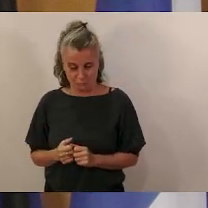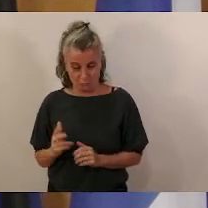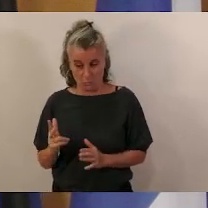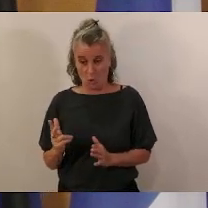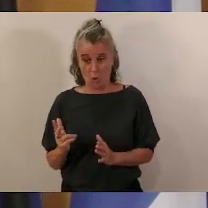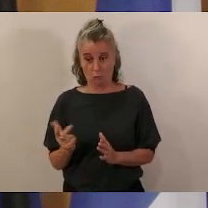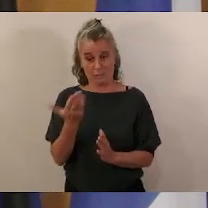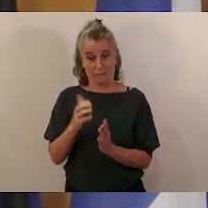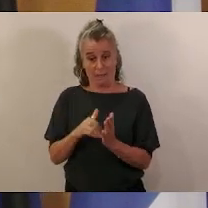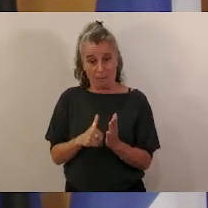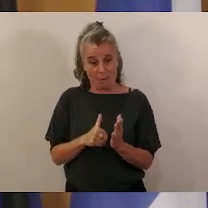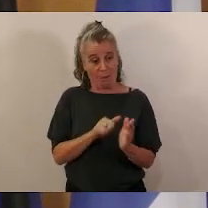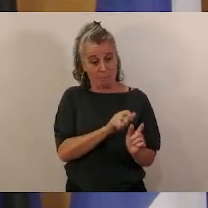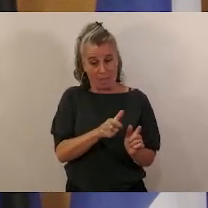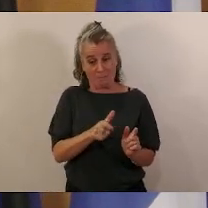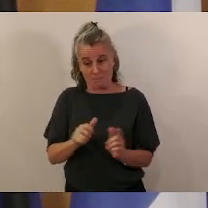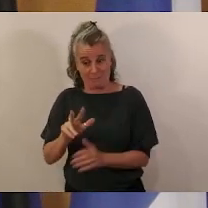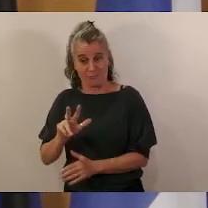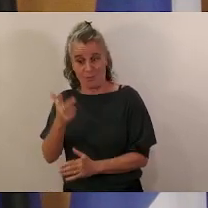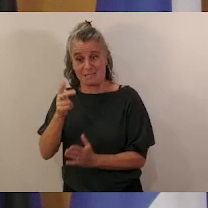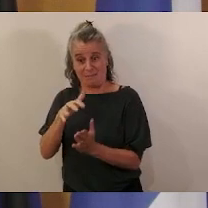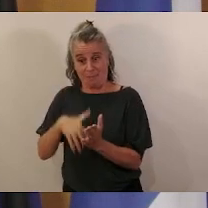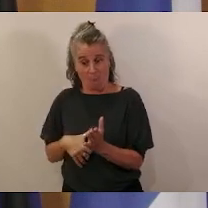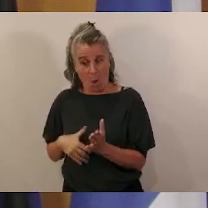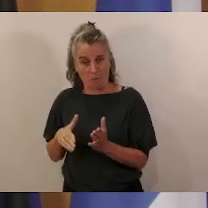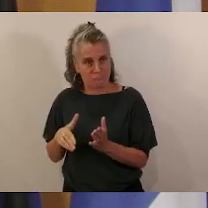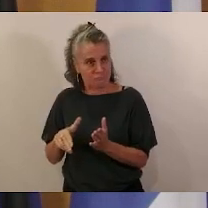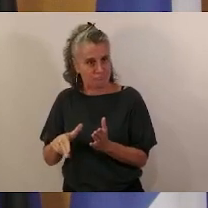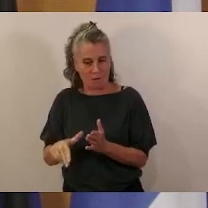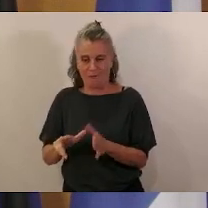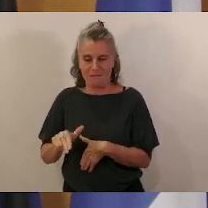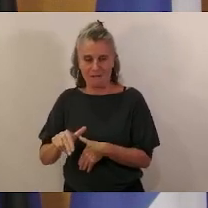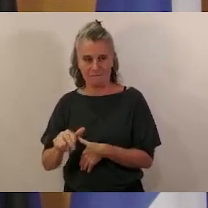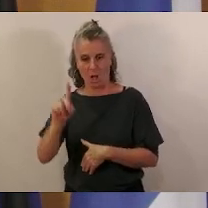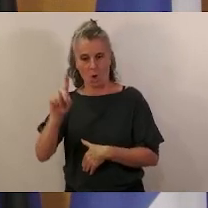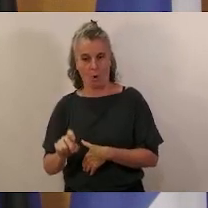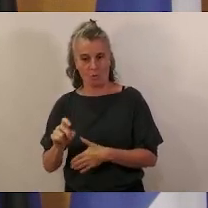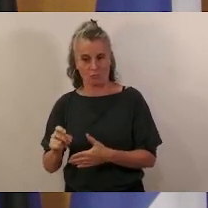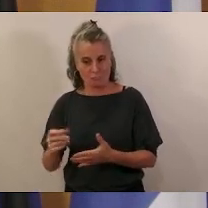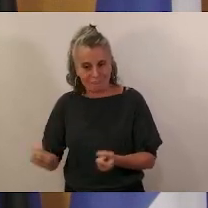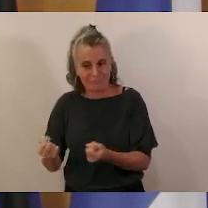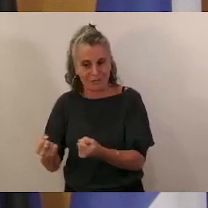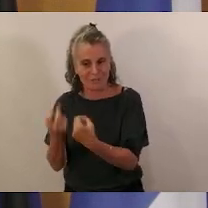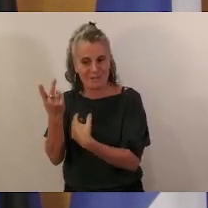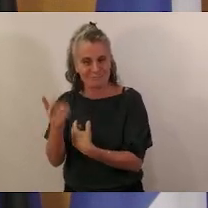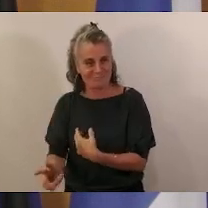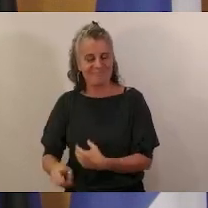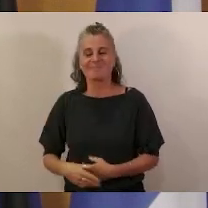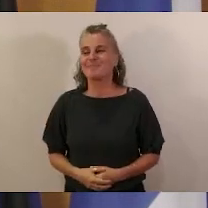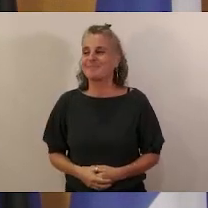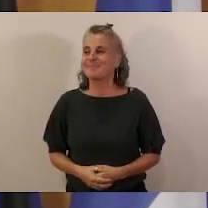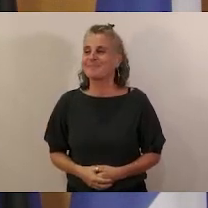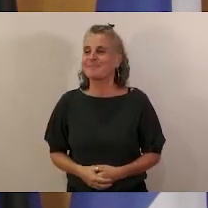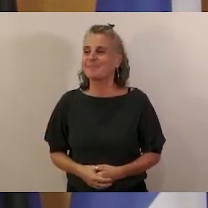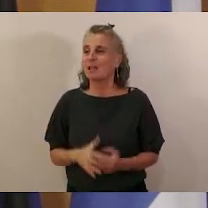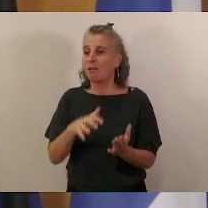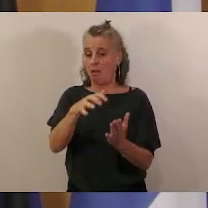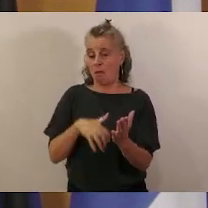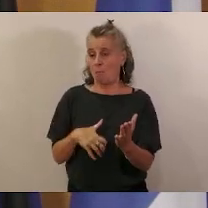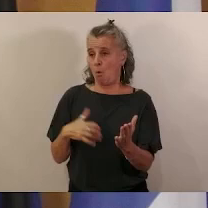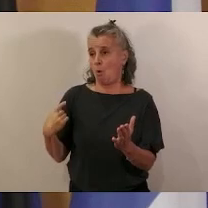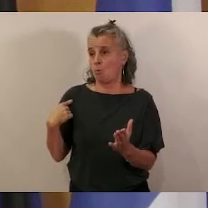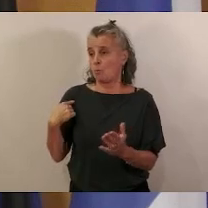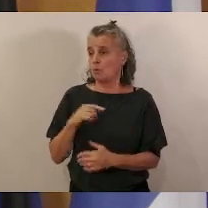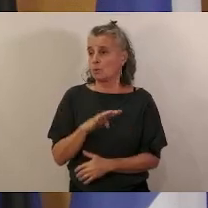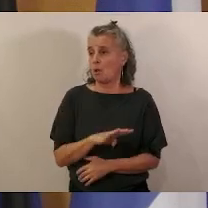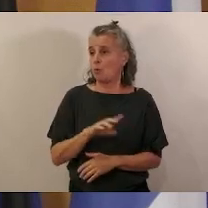de faire commencer bientôt l'activité de cette régie. Je mets aux voix